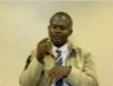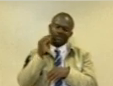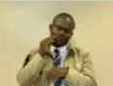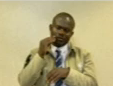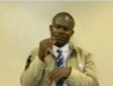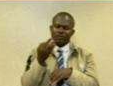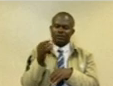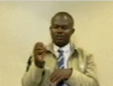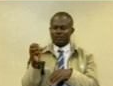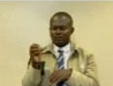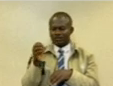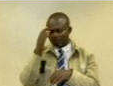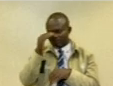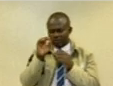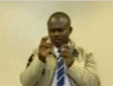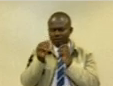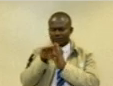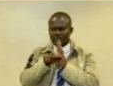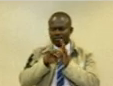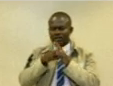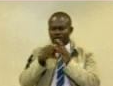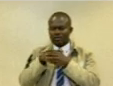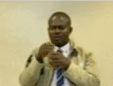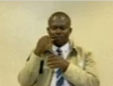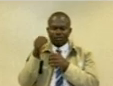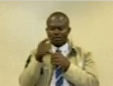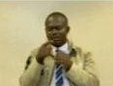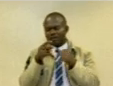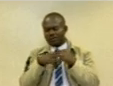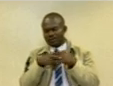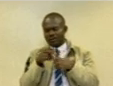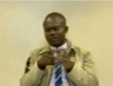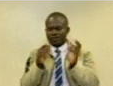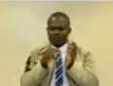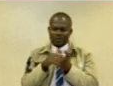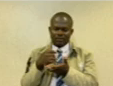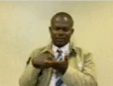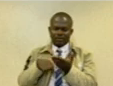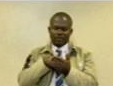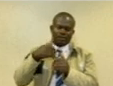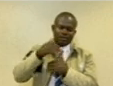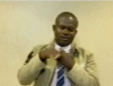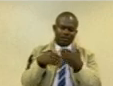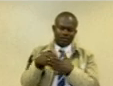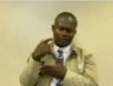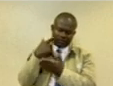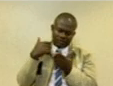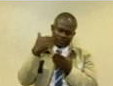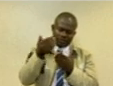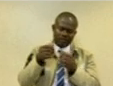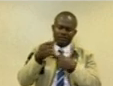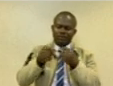miliyoni 300,000. Kuko iyi gahunda yatangiye mu kwezi kwa karindwi, ariko uko kompanyi igenda ikura, tuzakomeza